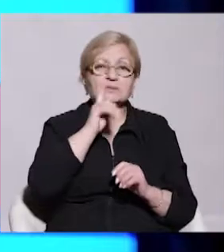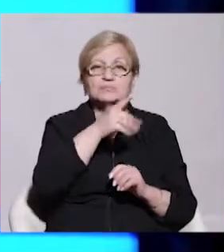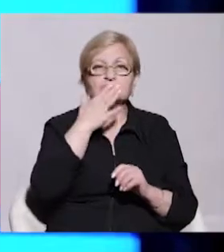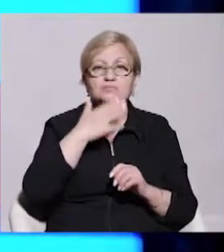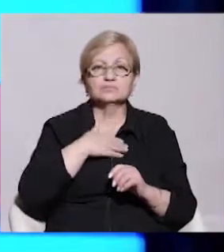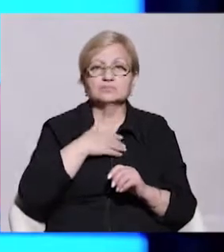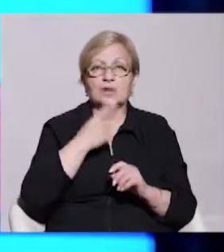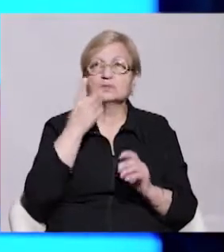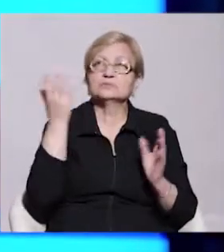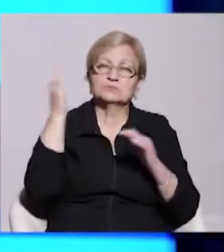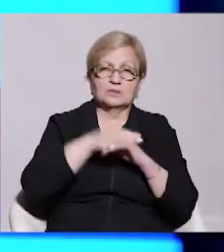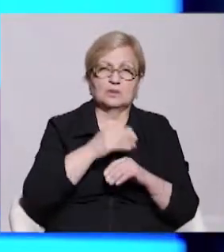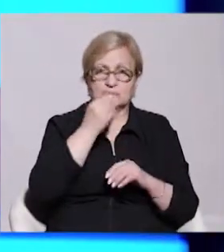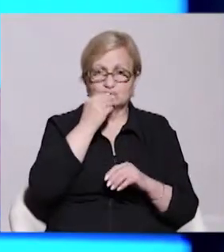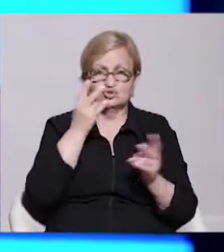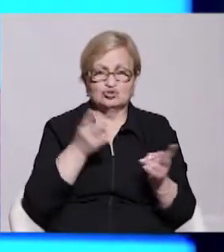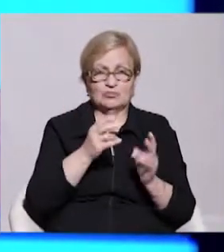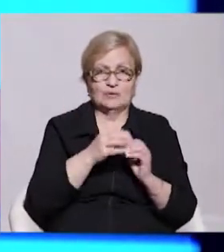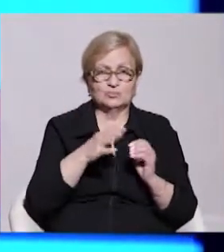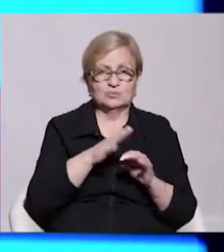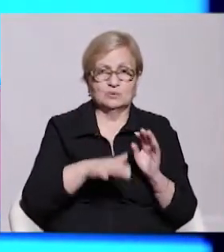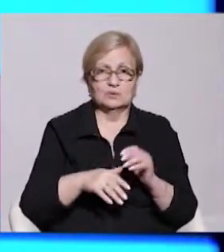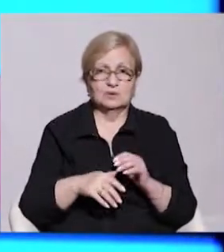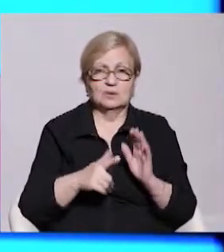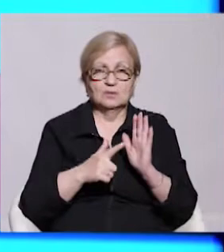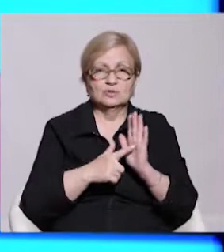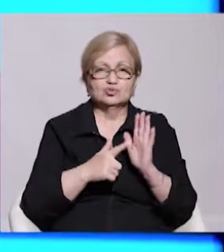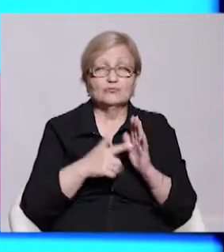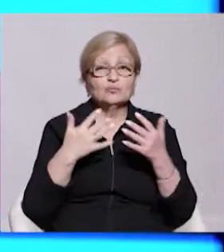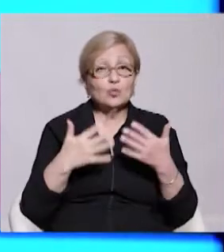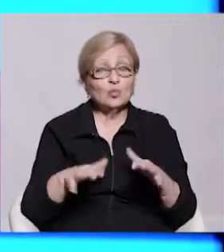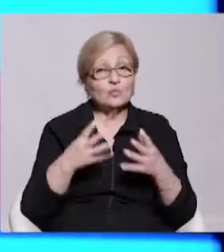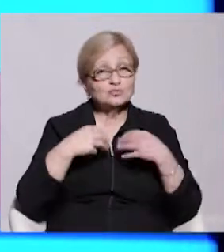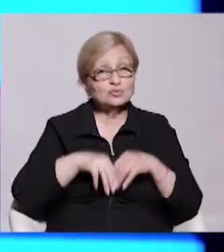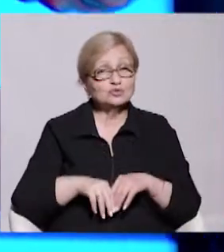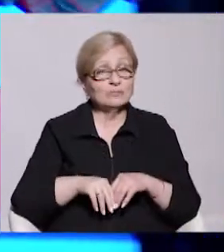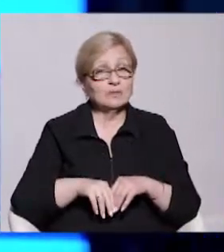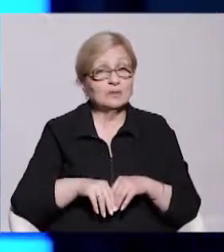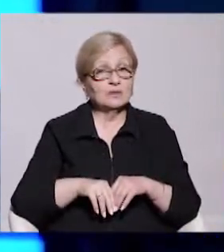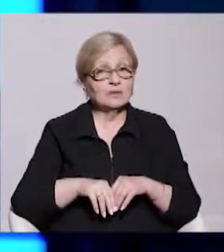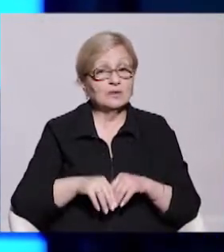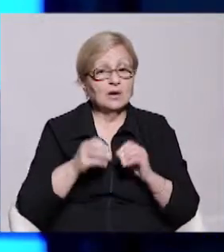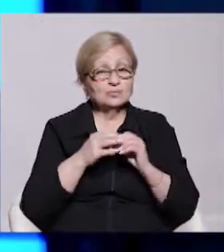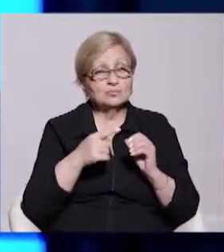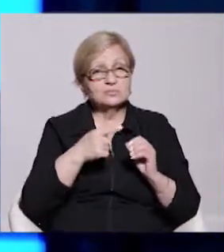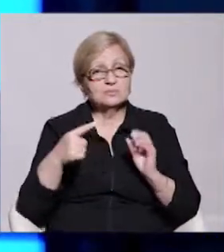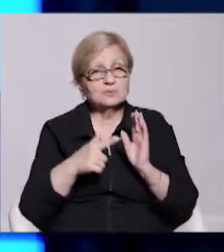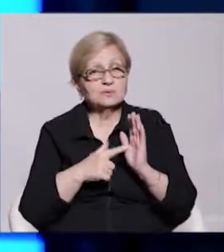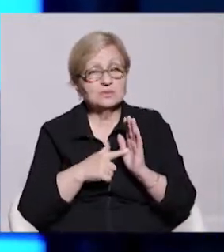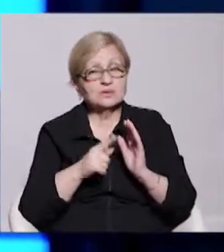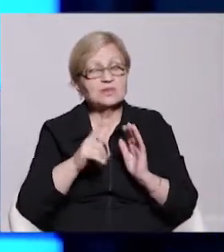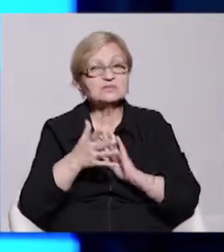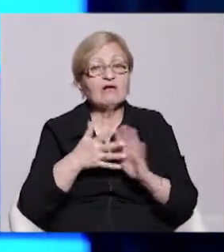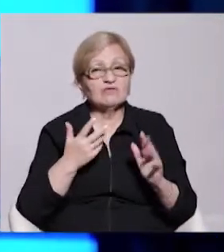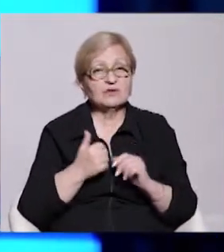რომ ერთი დღის განმავლობაში რომ შირდება. 7 უკვე შეჭამა. ესე იგი, 15-ს თუ 7-ს გამოვაკლებთ, ამით